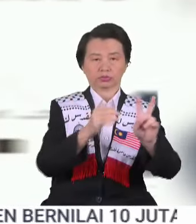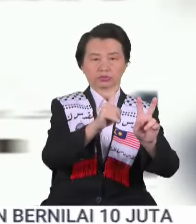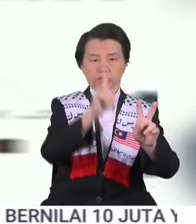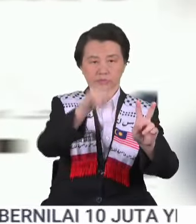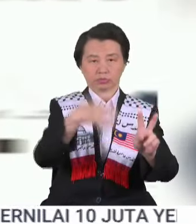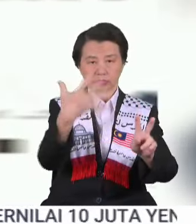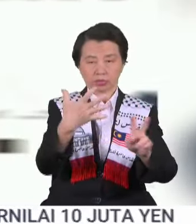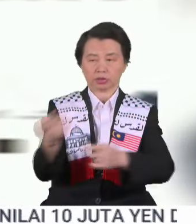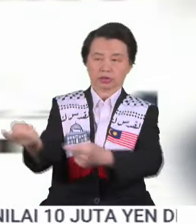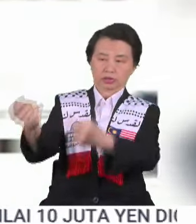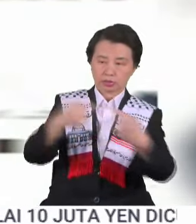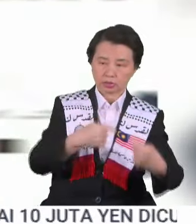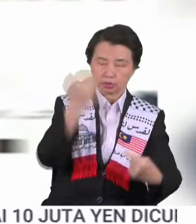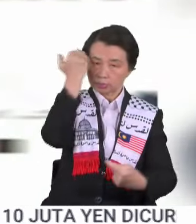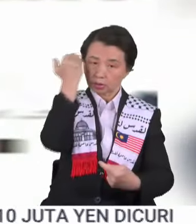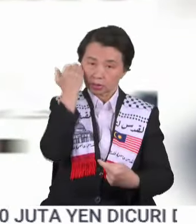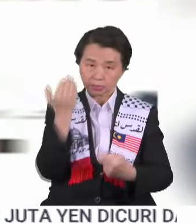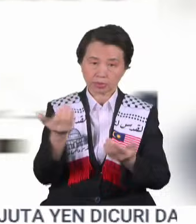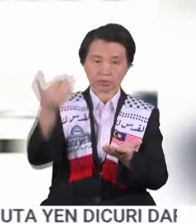untuk sebutan semula kes.